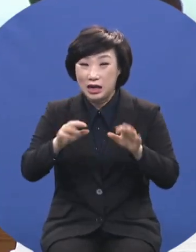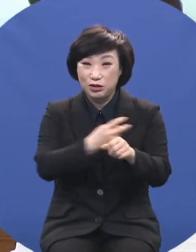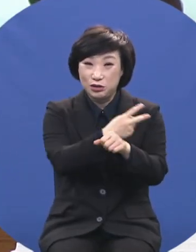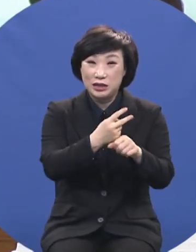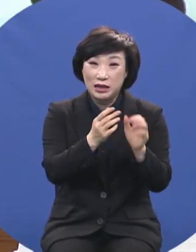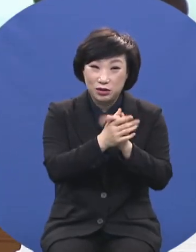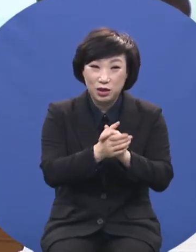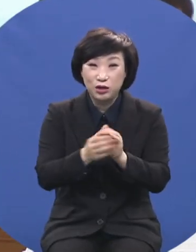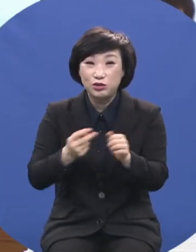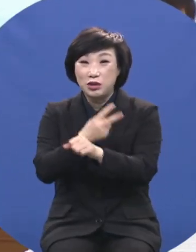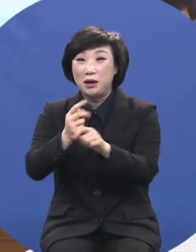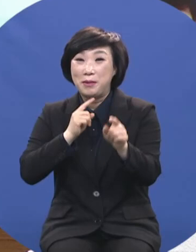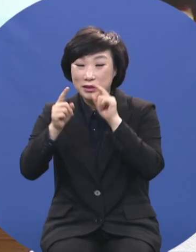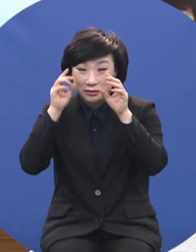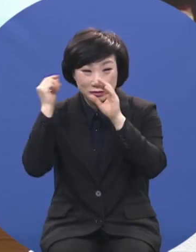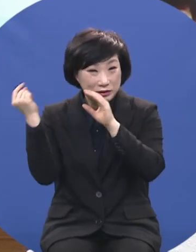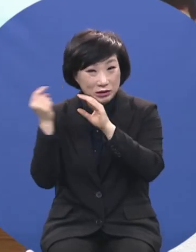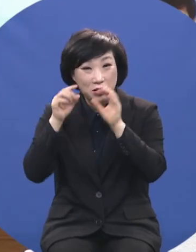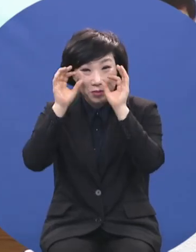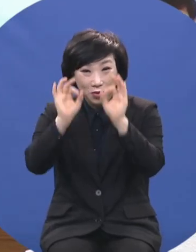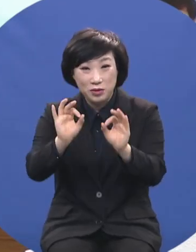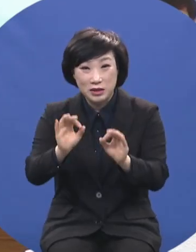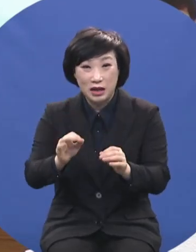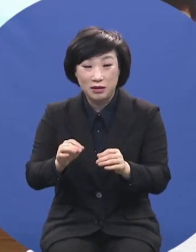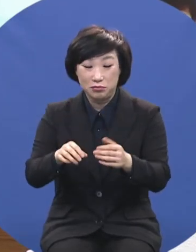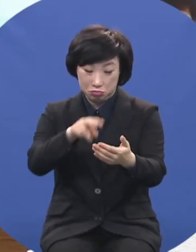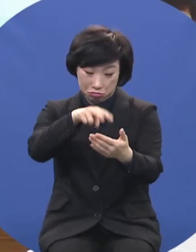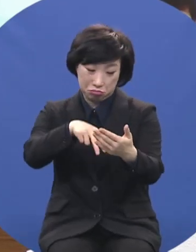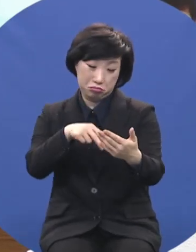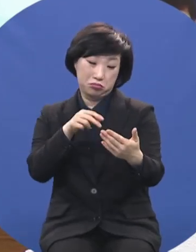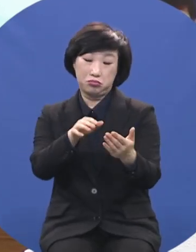기도하고 말씀 듣자고 그 얘기 꼭 들었겠지 뭐